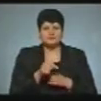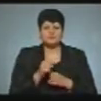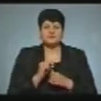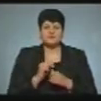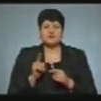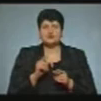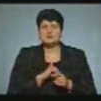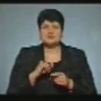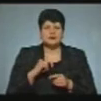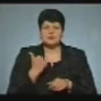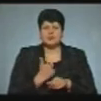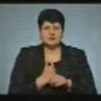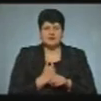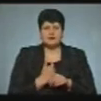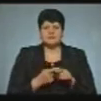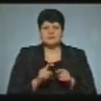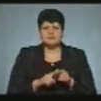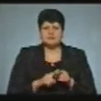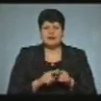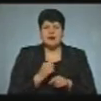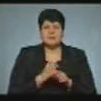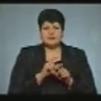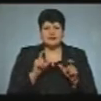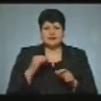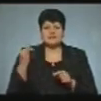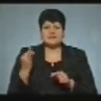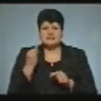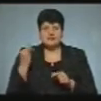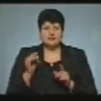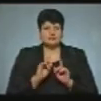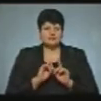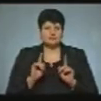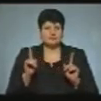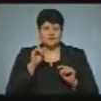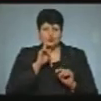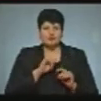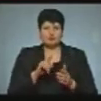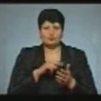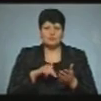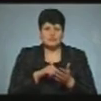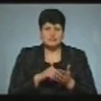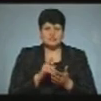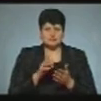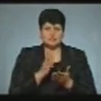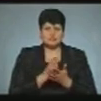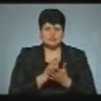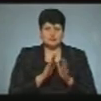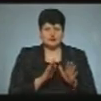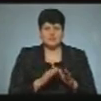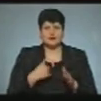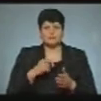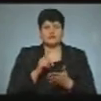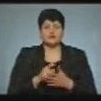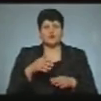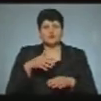що найголовніше, це є аптека з історією, логістично дуже зручному місці вона розташована. І ми повинні